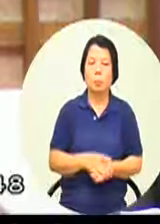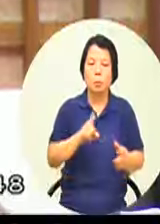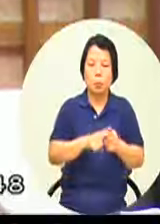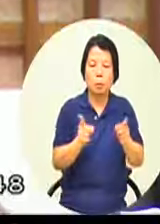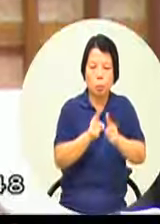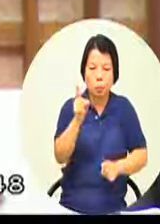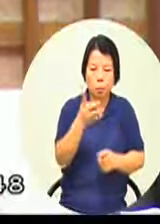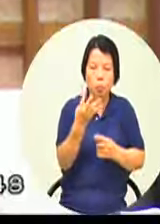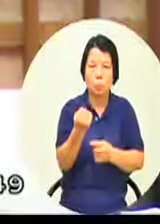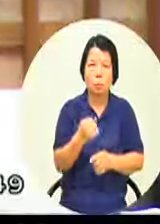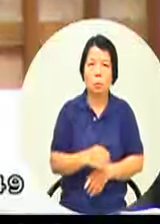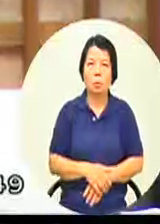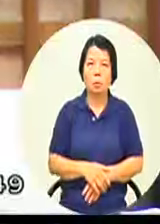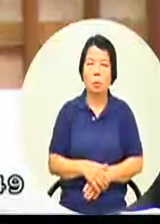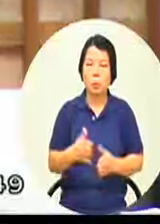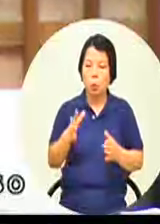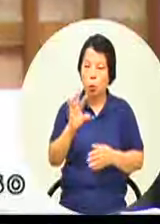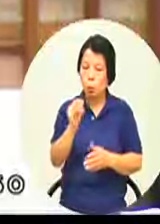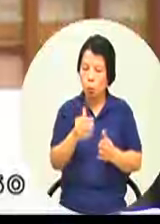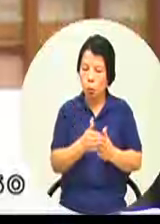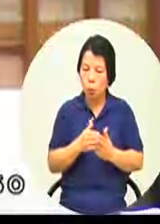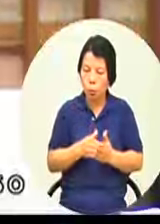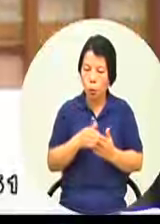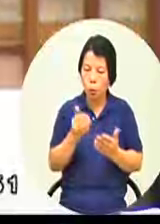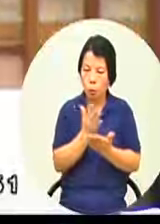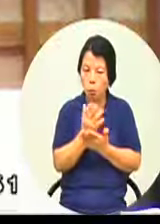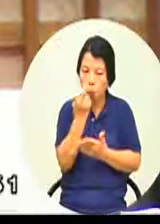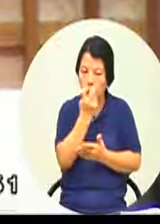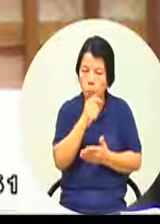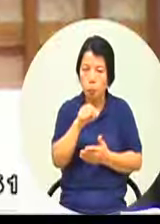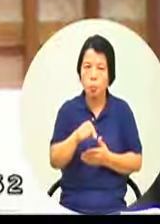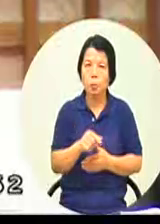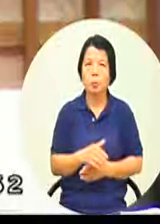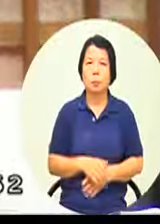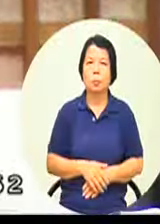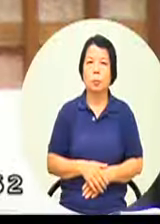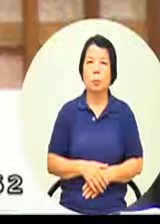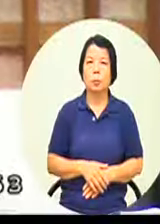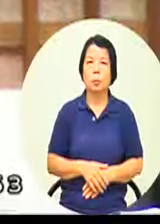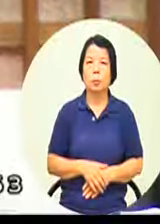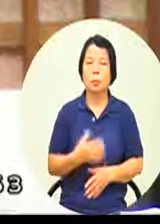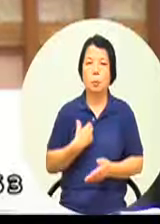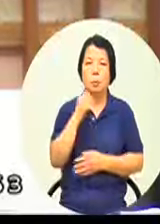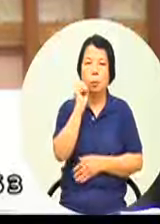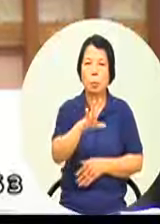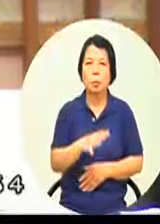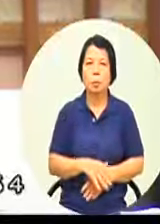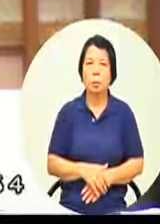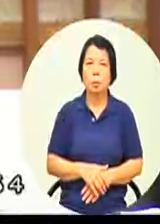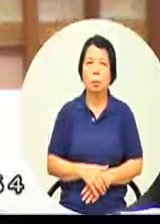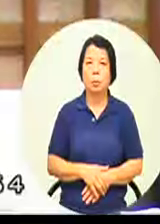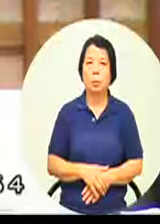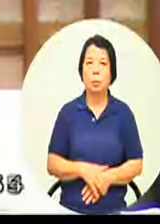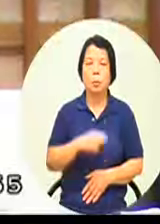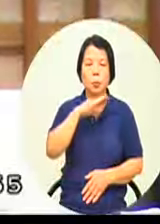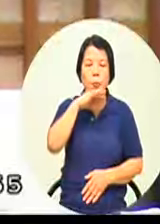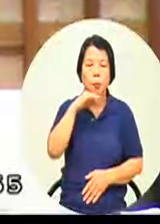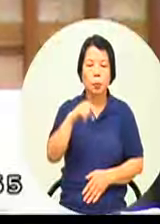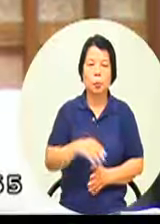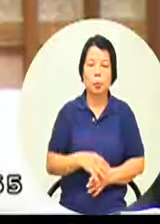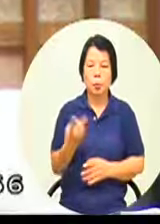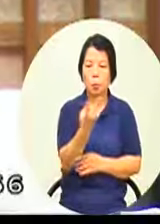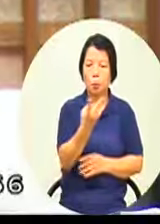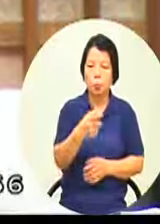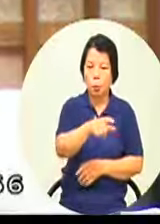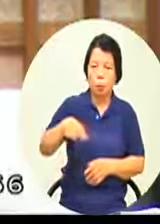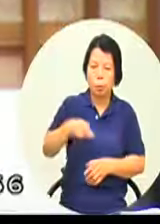差，你们有没有去了解去查查？ 我跟刘元报告， 等于上面如果说在你跟我的对话